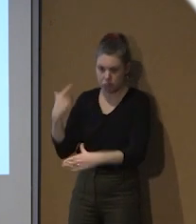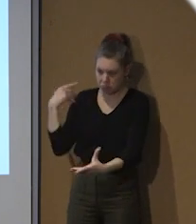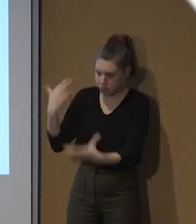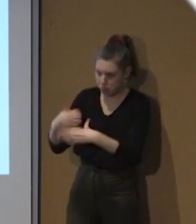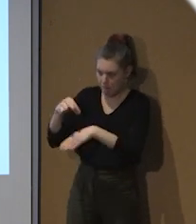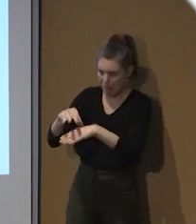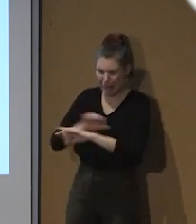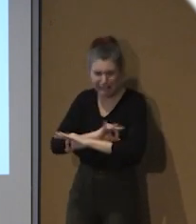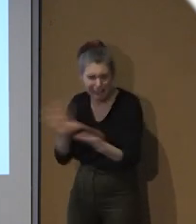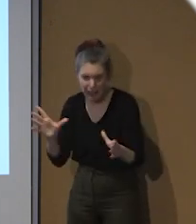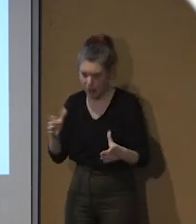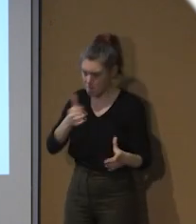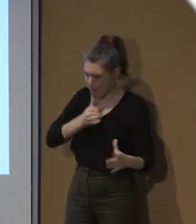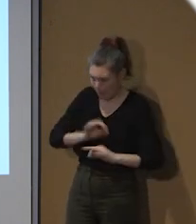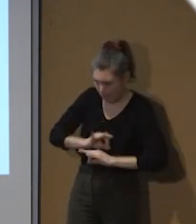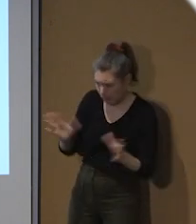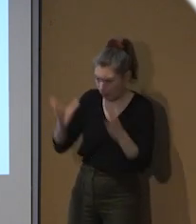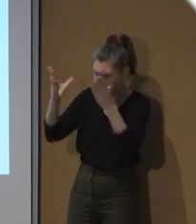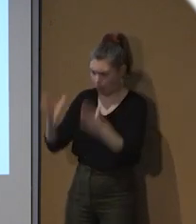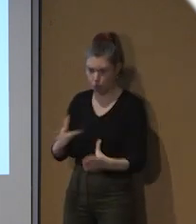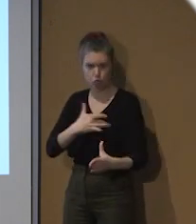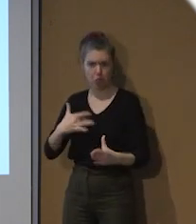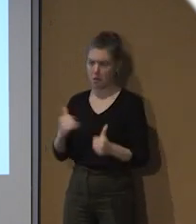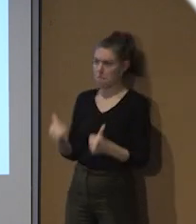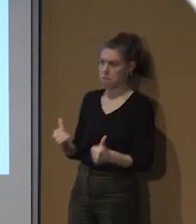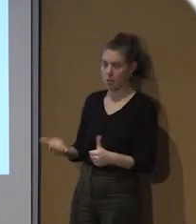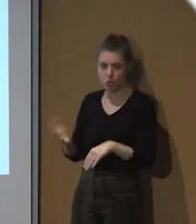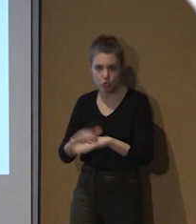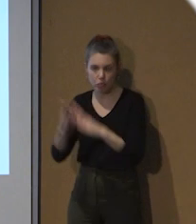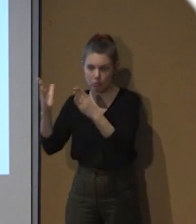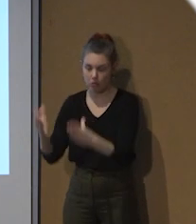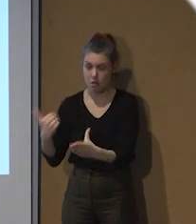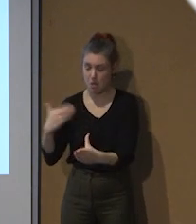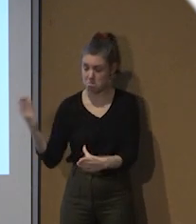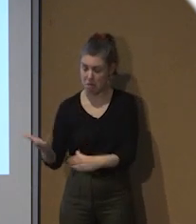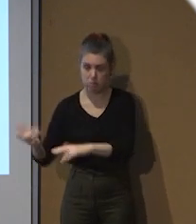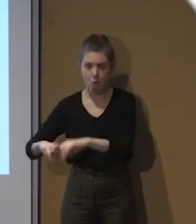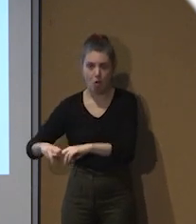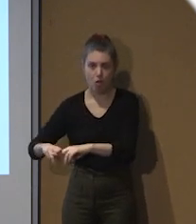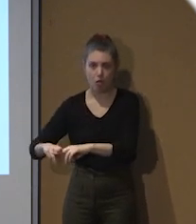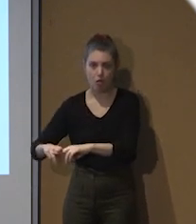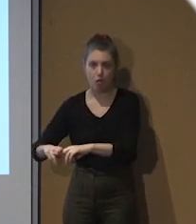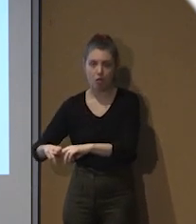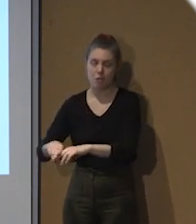aucun symptôme, qu'il ne se plaignait d'aucun symptôme. Eh bien, dans 85% des cas,